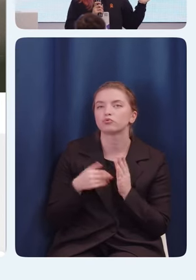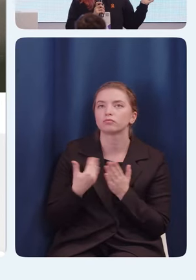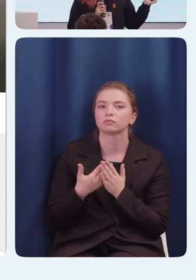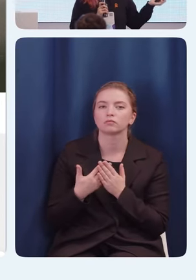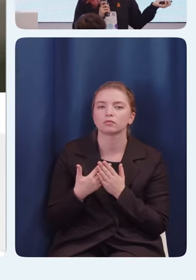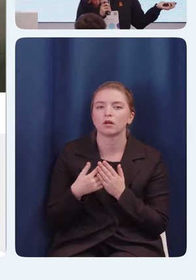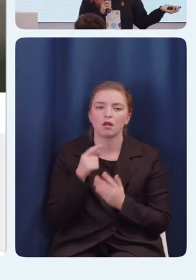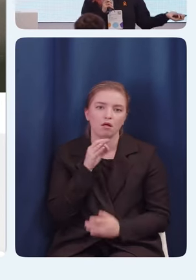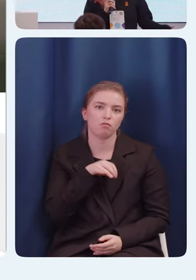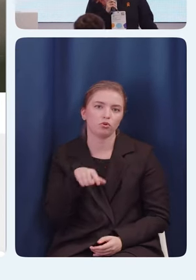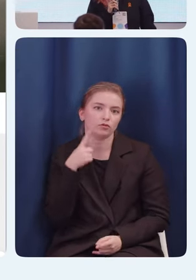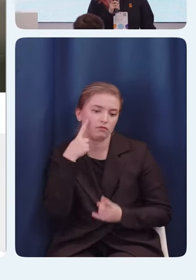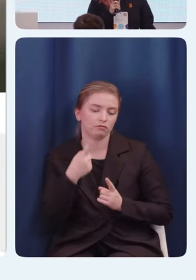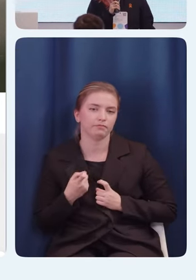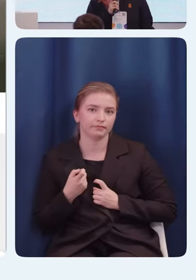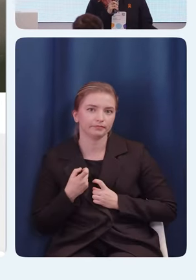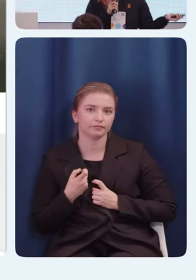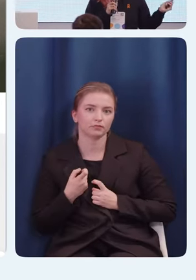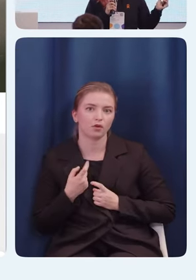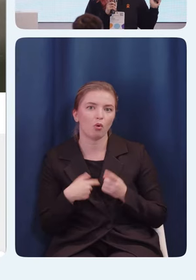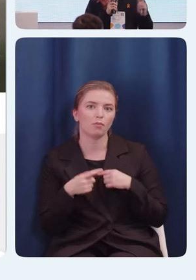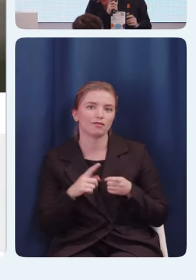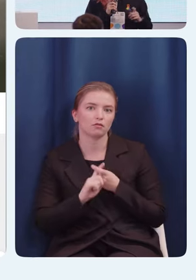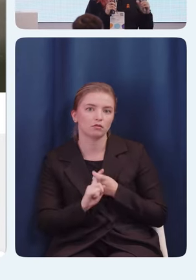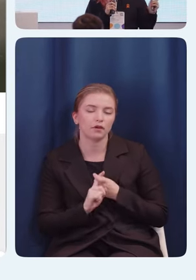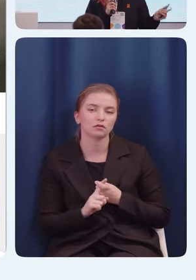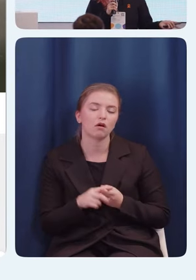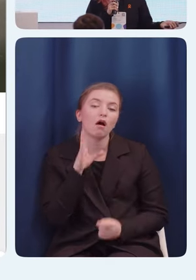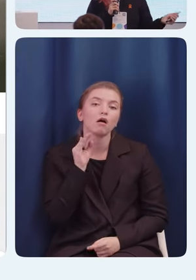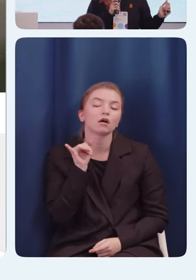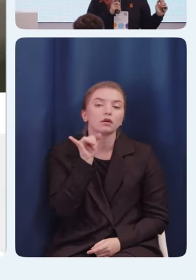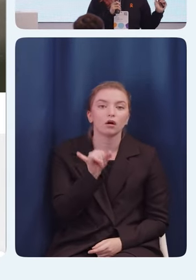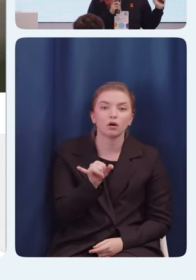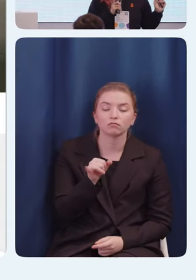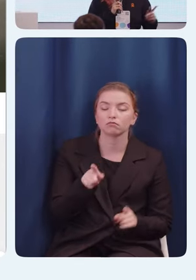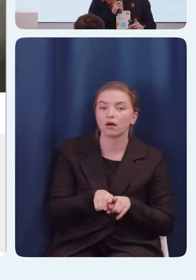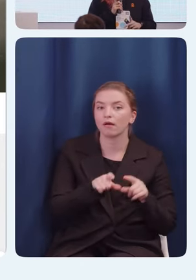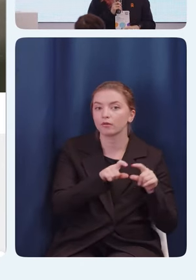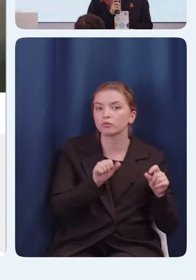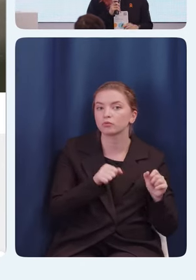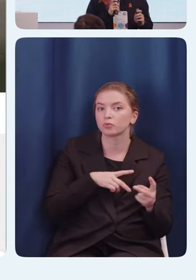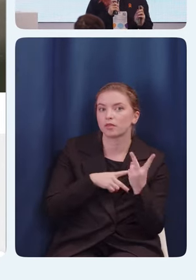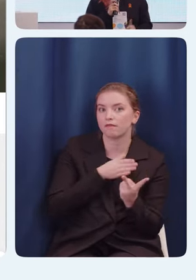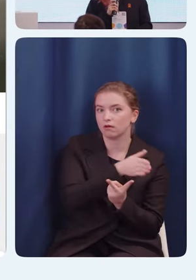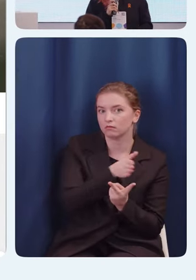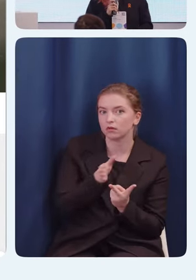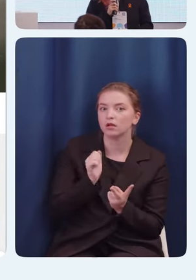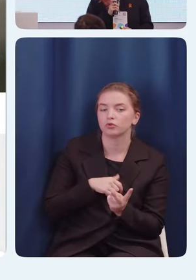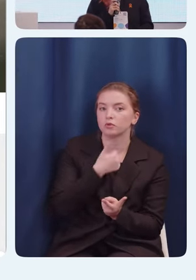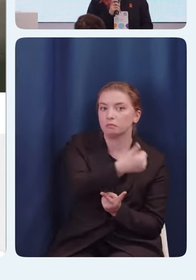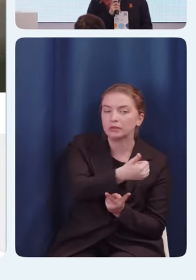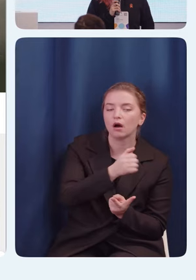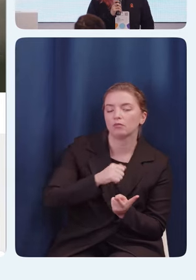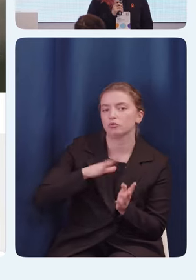давать пользователю фидбэк. В данном случае, когда кнопка может иметь два состояния, то есть класс может быть поставлен и